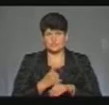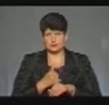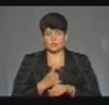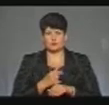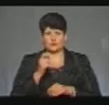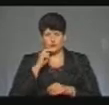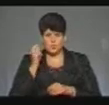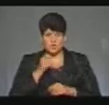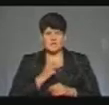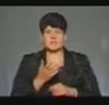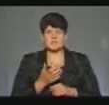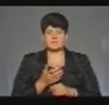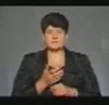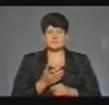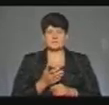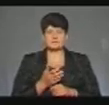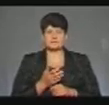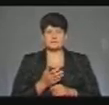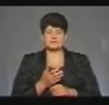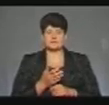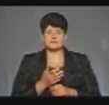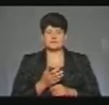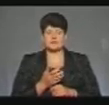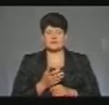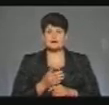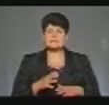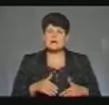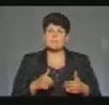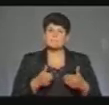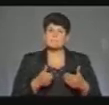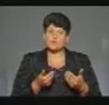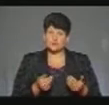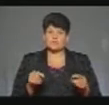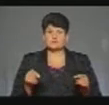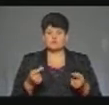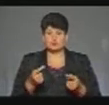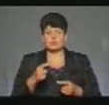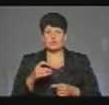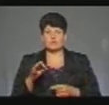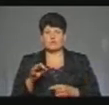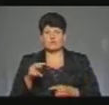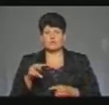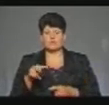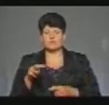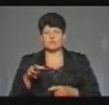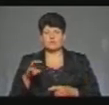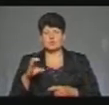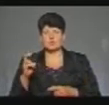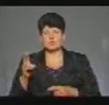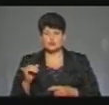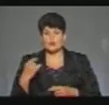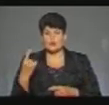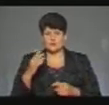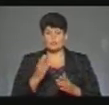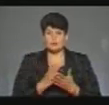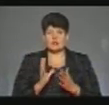зміною титулу, поста і так далі, і так далі, запропонував створення Холмської області, ось в яку мали входити,